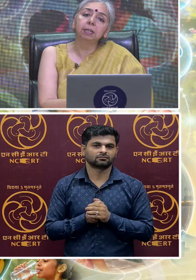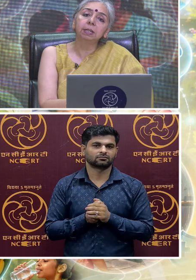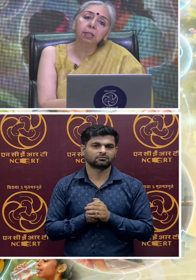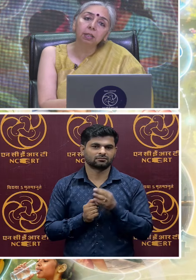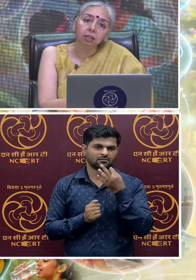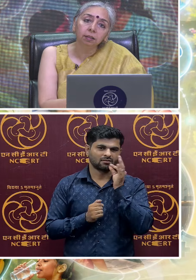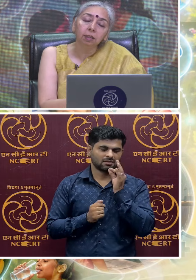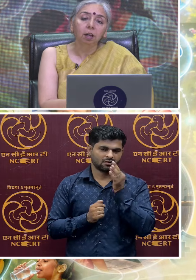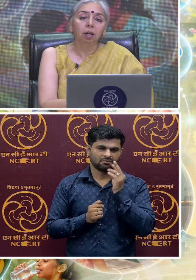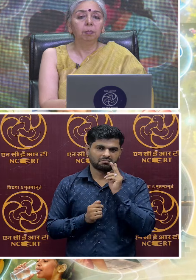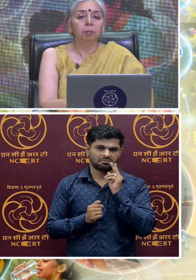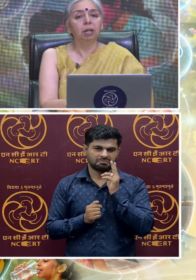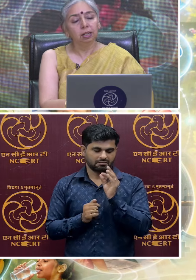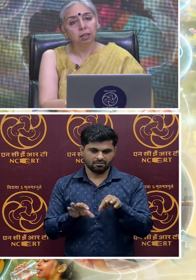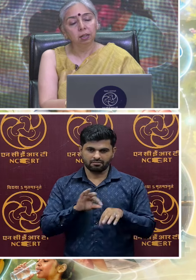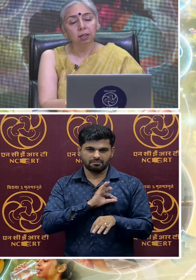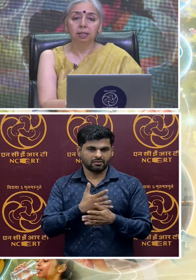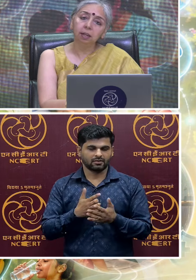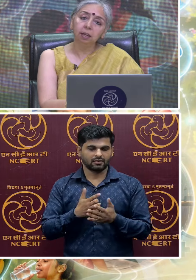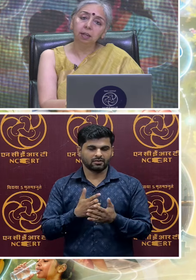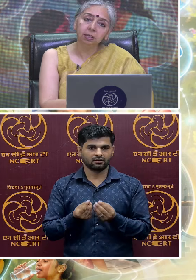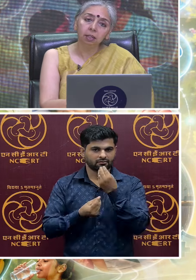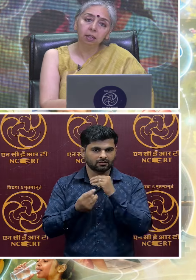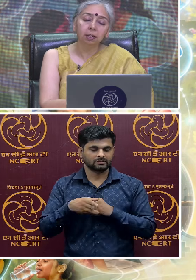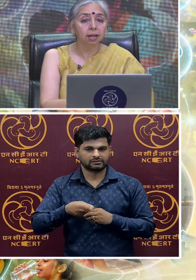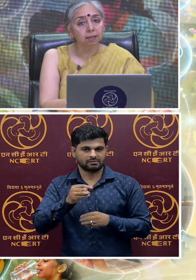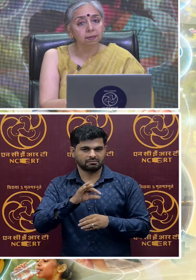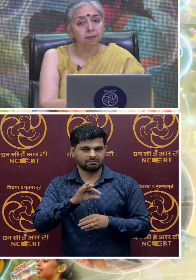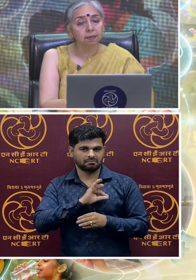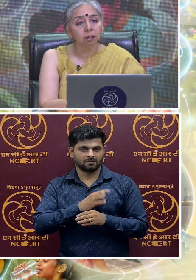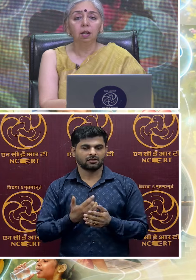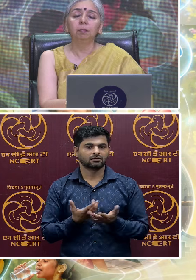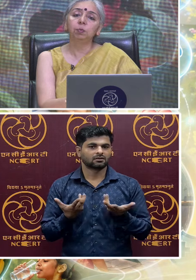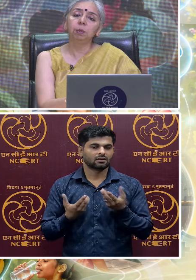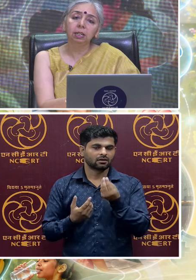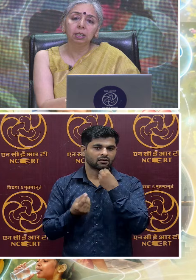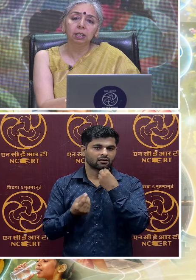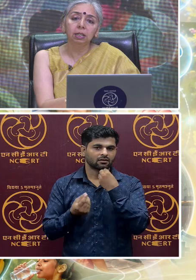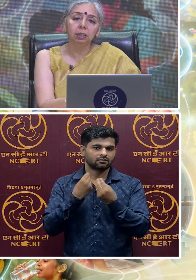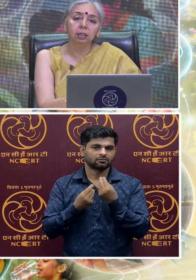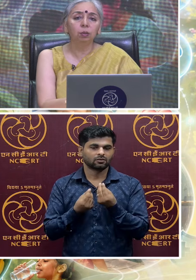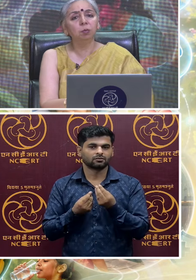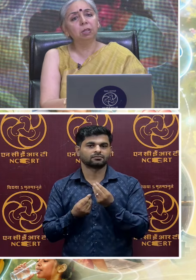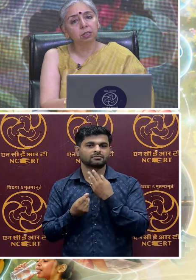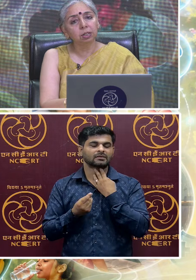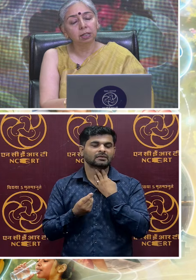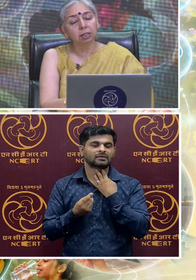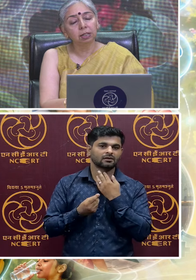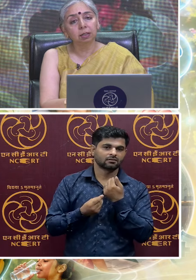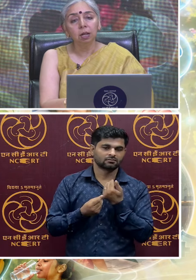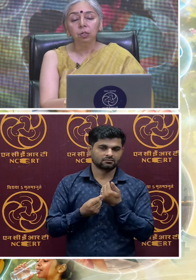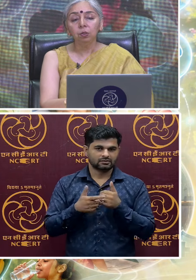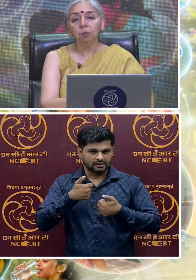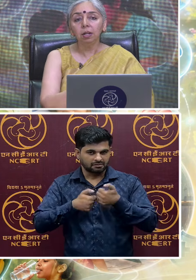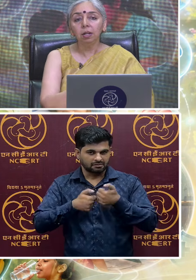सब्ज़ी पसंद ही नहीं है, हम खाते ही नहीं हैं, दाल पसंद नहीं है. क्या खाते हैं हम? कुछ मीठा खा लेते हैं, दूध भी हमें अच्छा नहीं